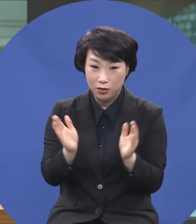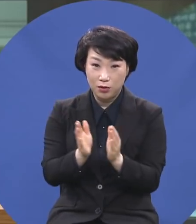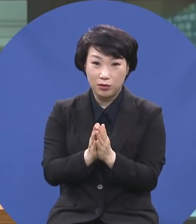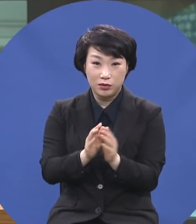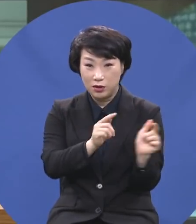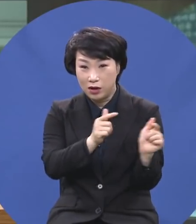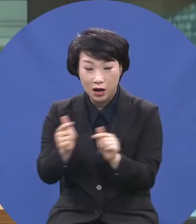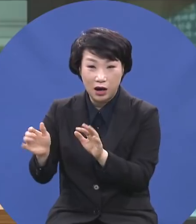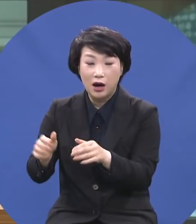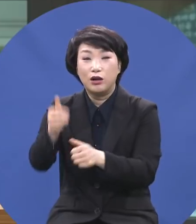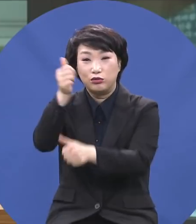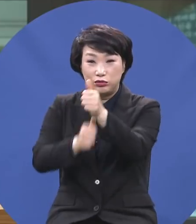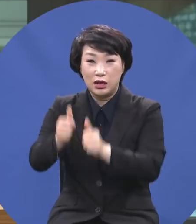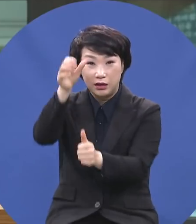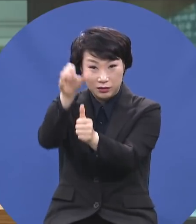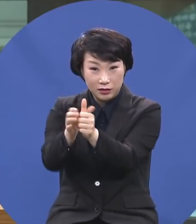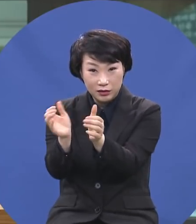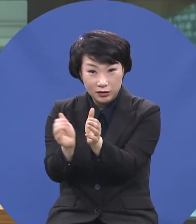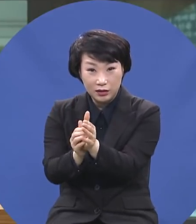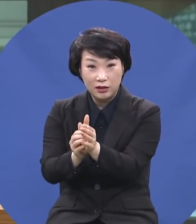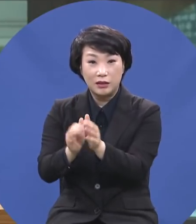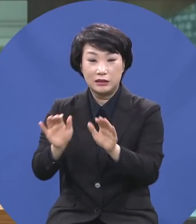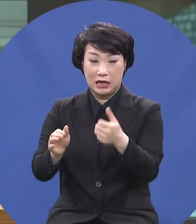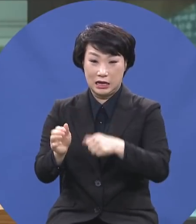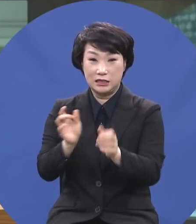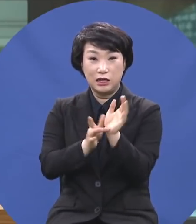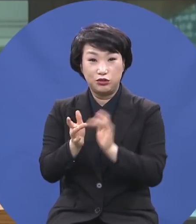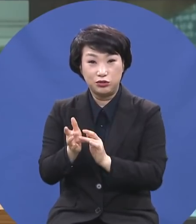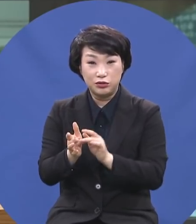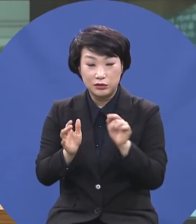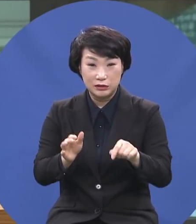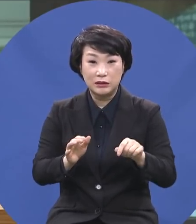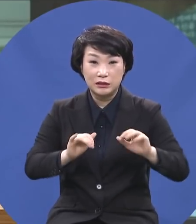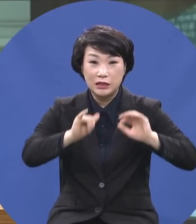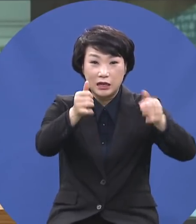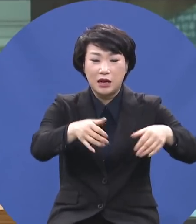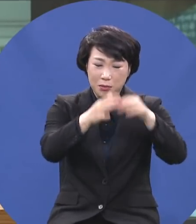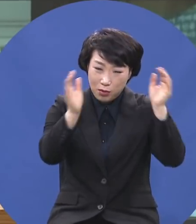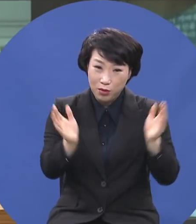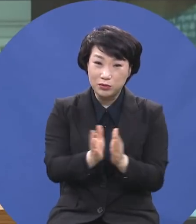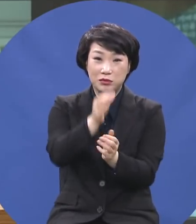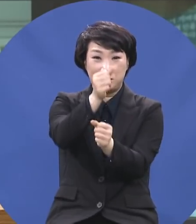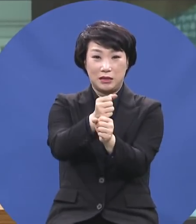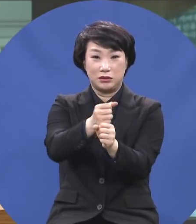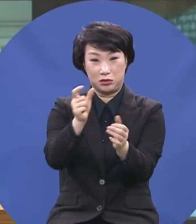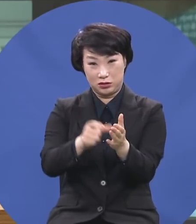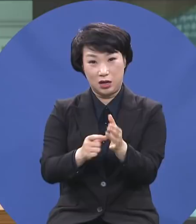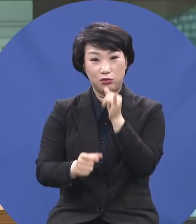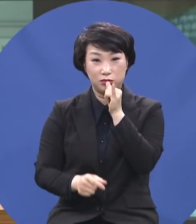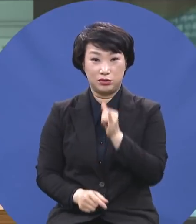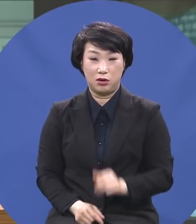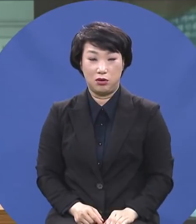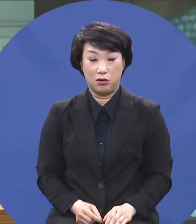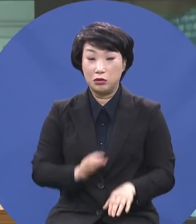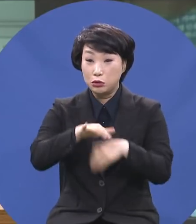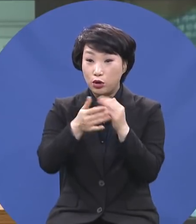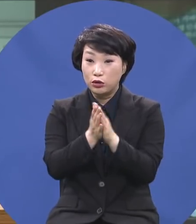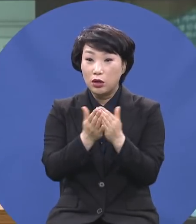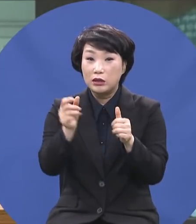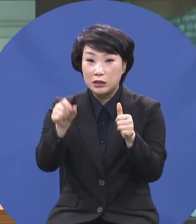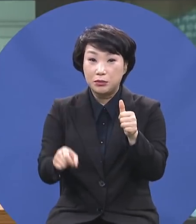모든 것의 후사로 세우시고 아들로 세계를 다 지었다고 했습니다.